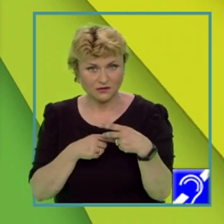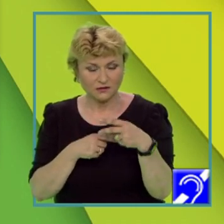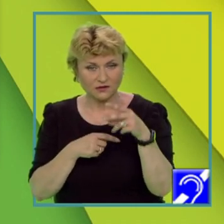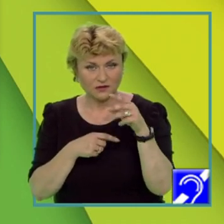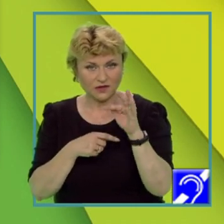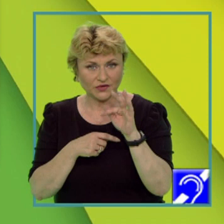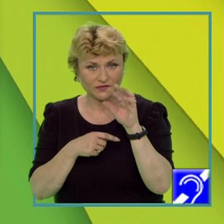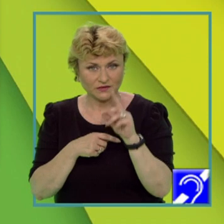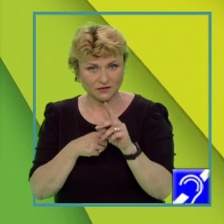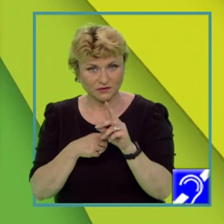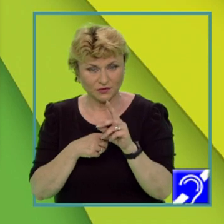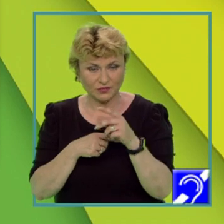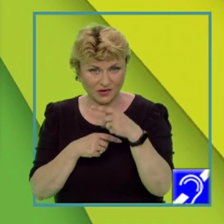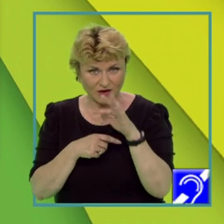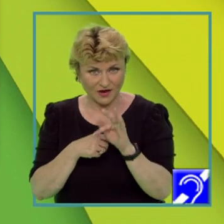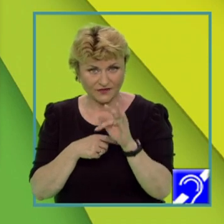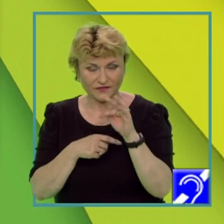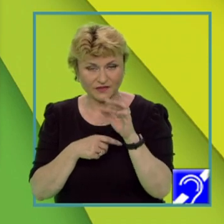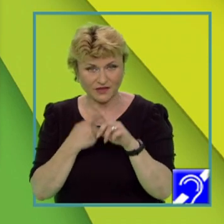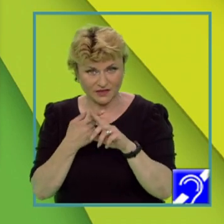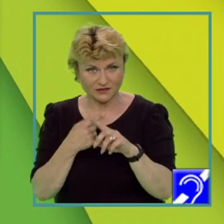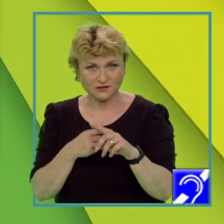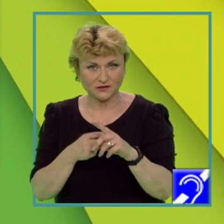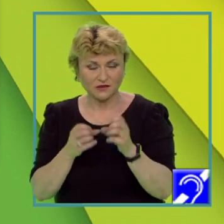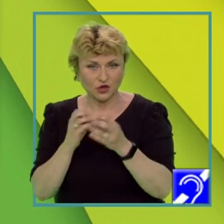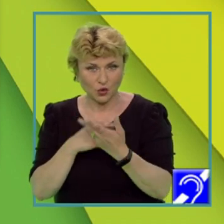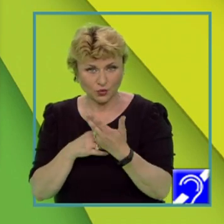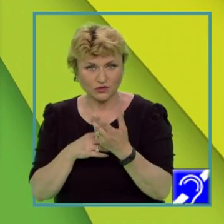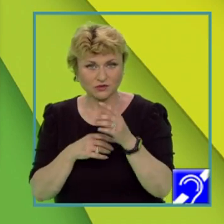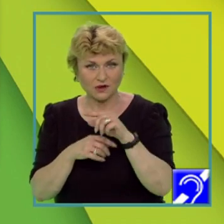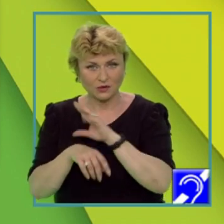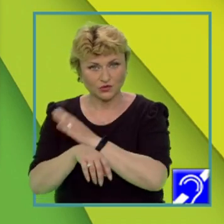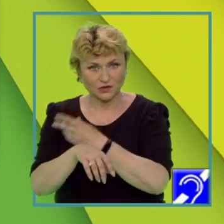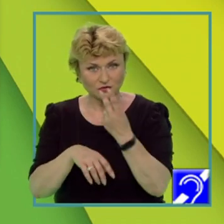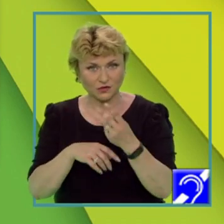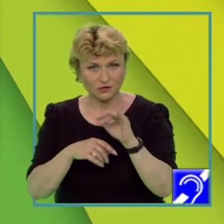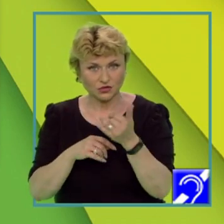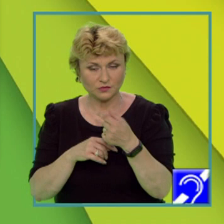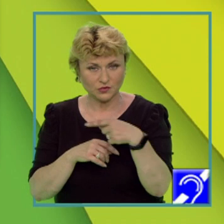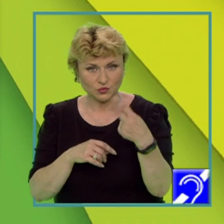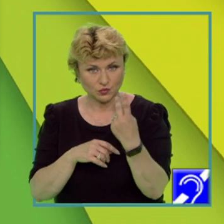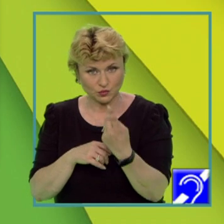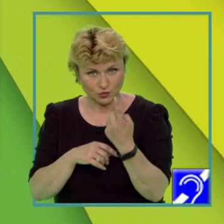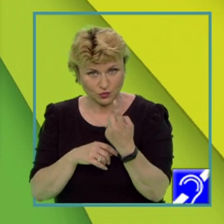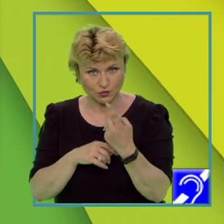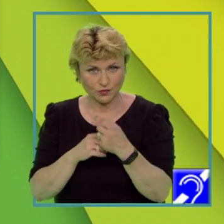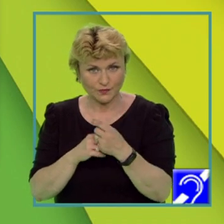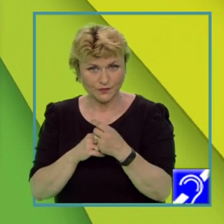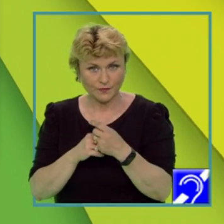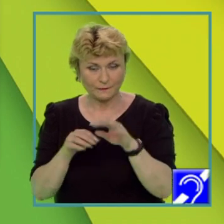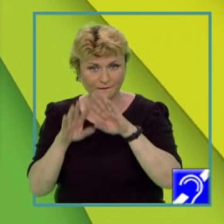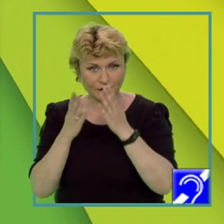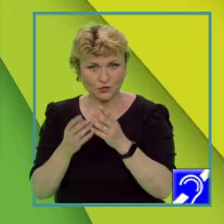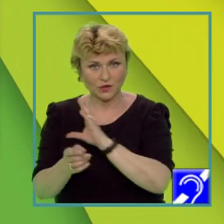fdx înlocuiesc cu minus 2 minus de aici la pătrat egal cu minus unu ori f de minus x totul la